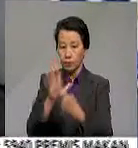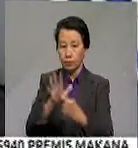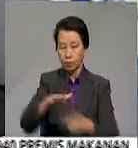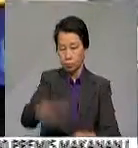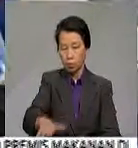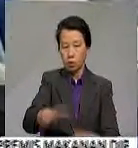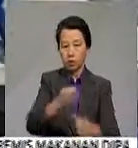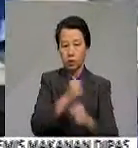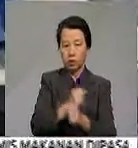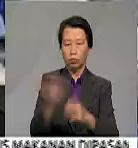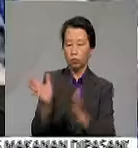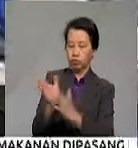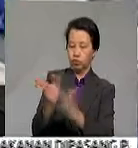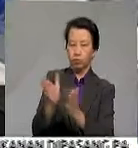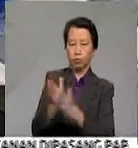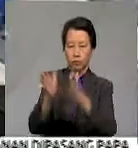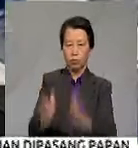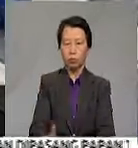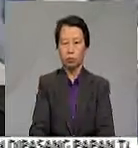ini mendapat pujian netizen.